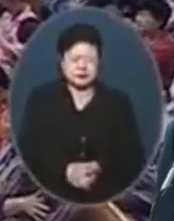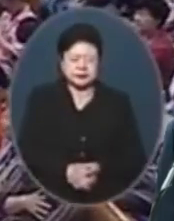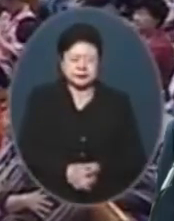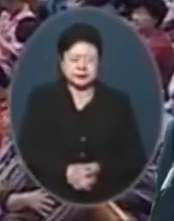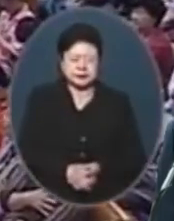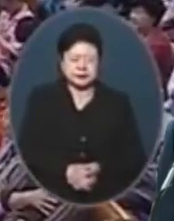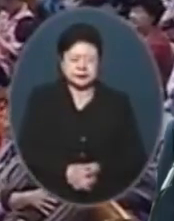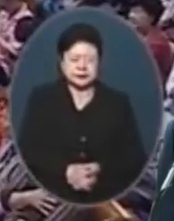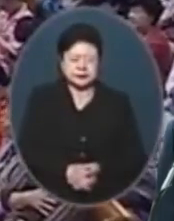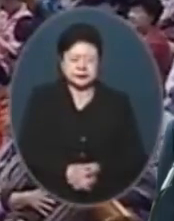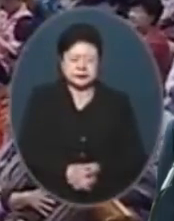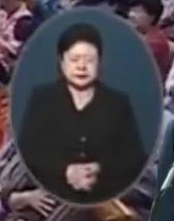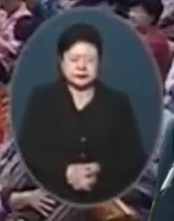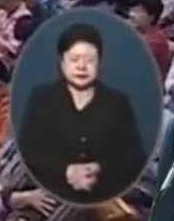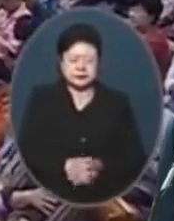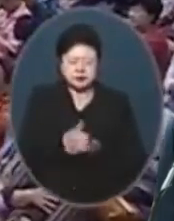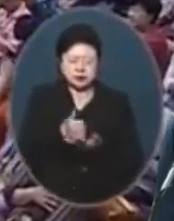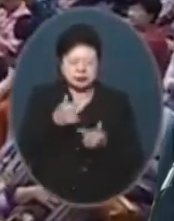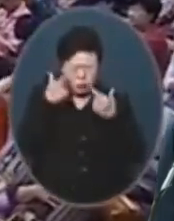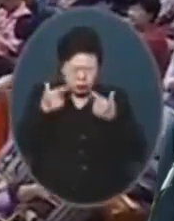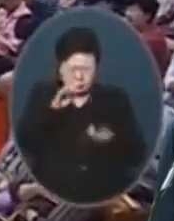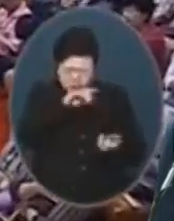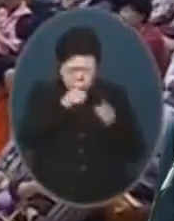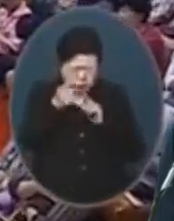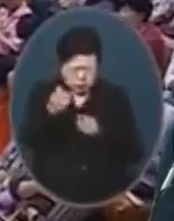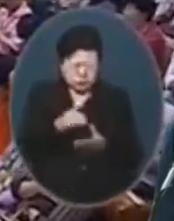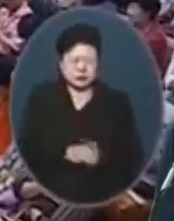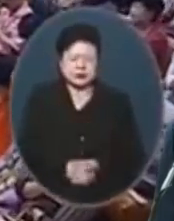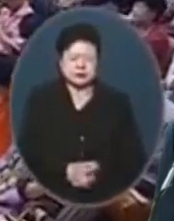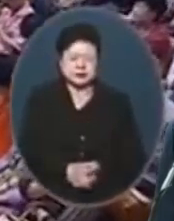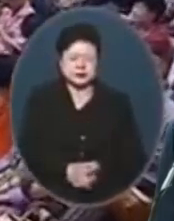당뇨병이야 주님이 확실히 고쳐주신다고 하십니다.